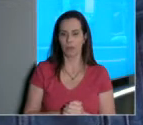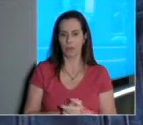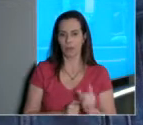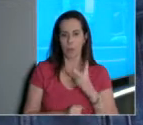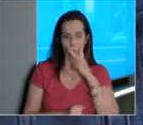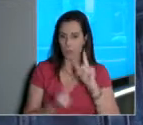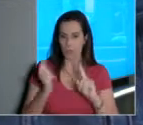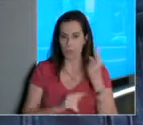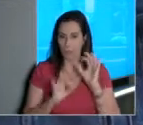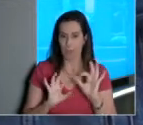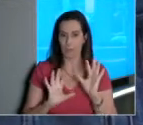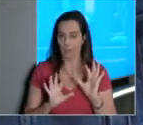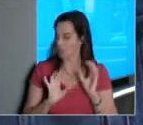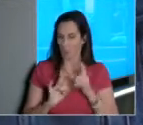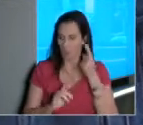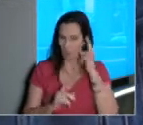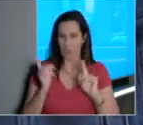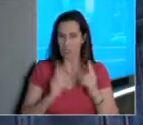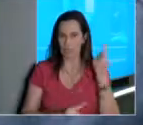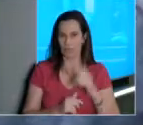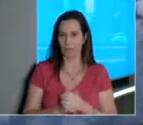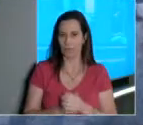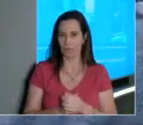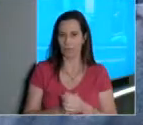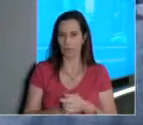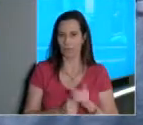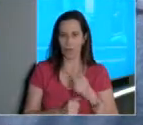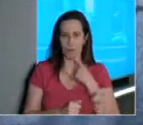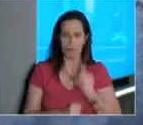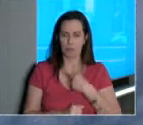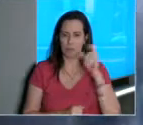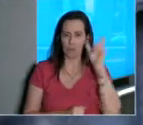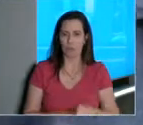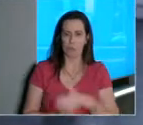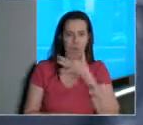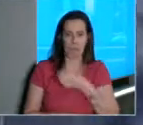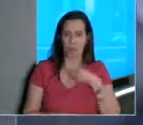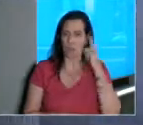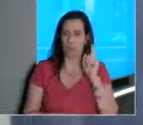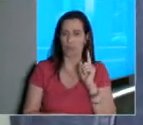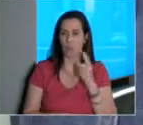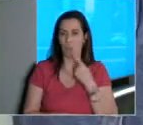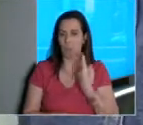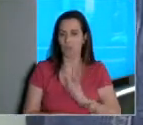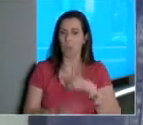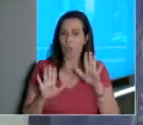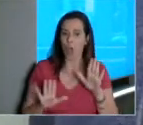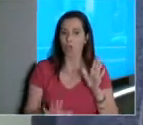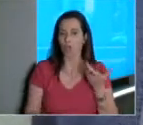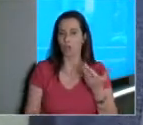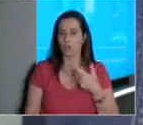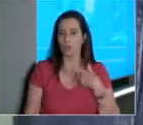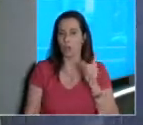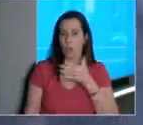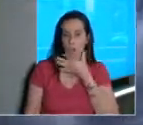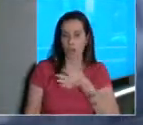פשוט מגיע, תכלס לא ראיתי את זה מגיע. לא הגדרתי את עצמי בתור בן אדם יפה. אז אמרתי לעצמי, טוב, אם אני לא